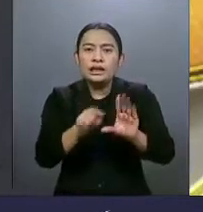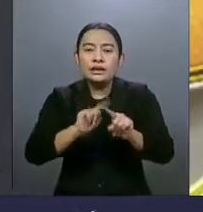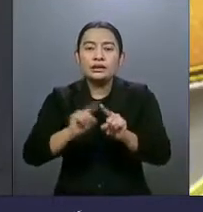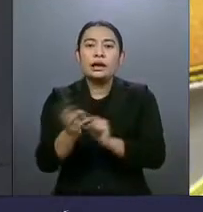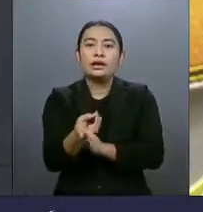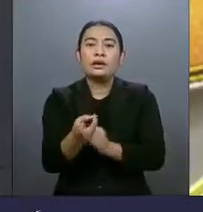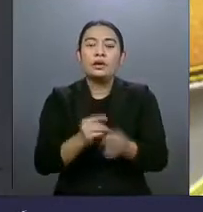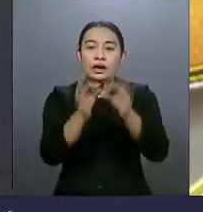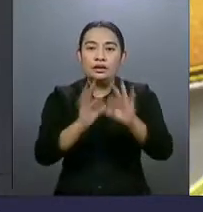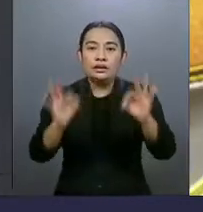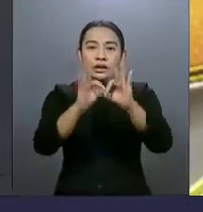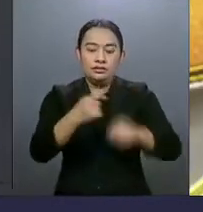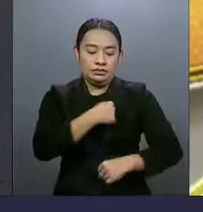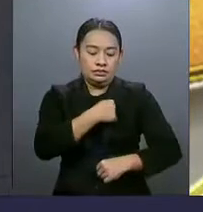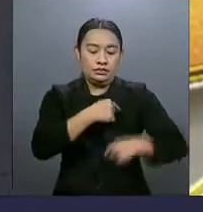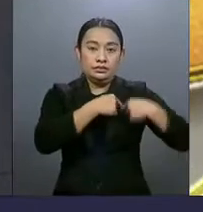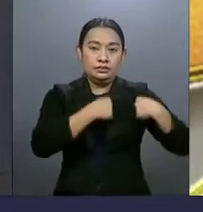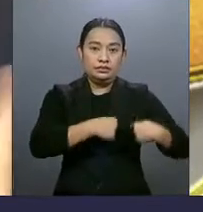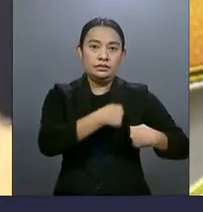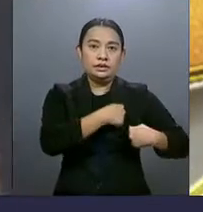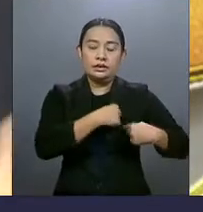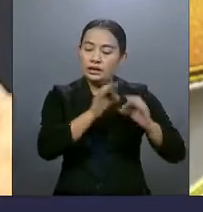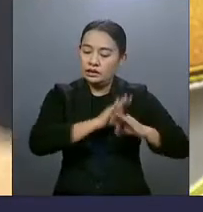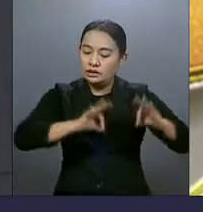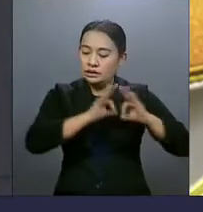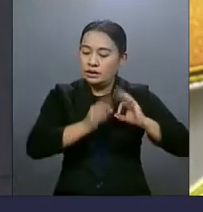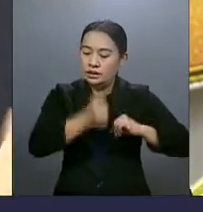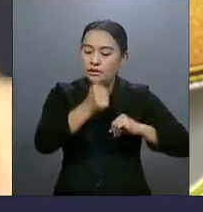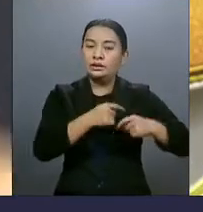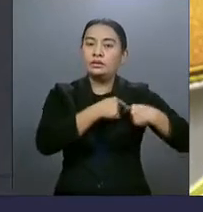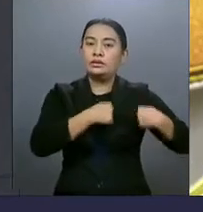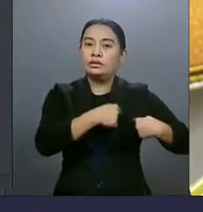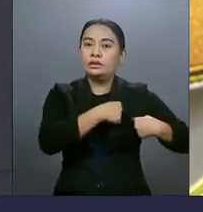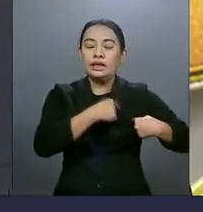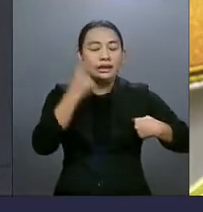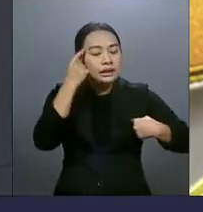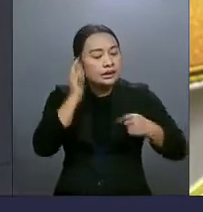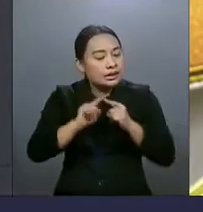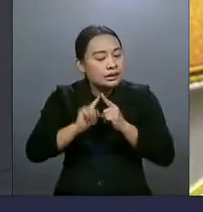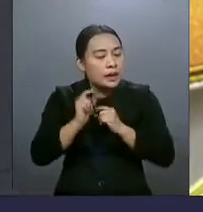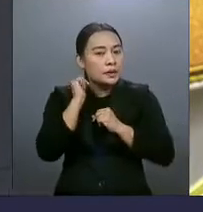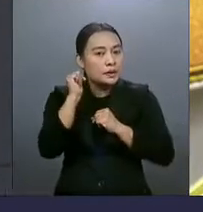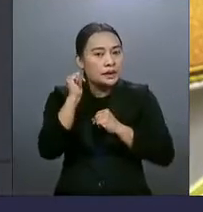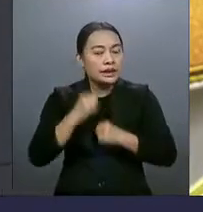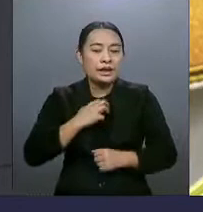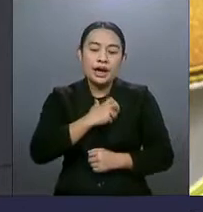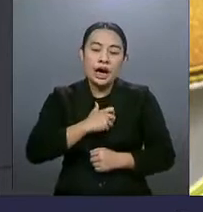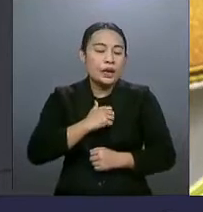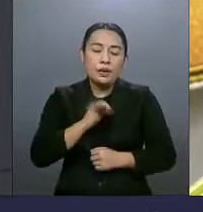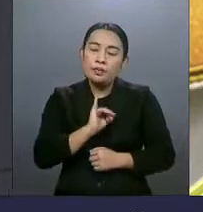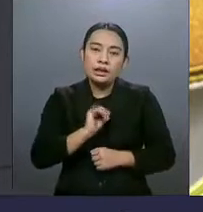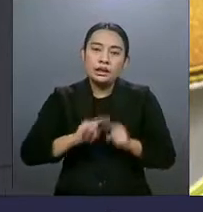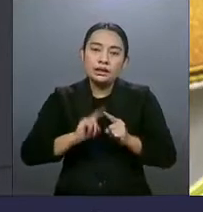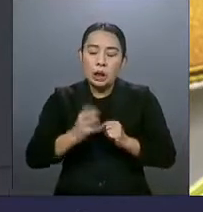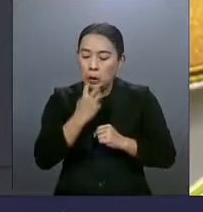ของจิตใจผมว่าจิตใจนี่สำคัญที่สุดนะครับควรจะคิดเรื่องที่ดีๆคิดที่เป็นกุศลอารมณ์เสียๆอารมณ์ไม่ดีอารมณ์โกรธอาร